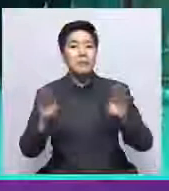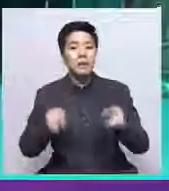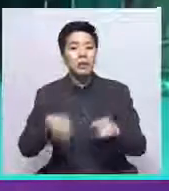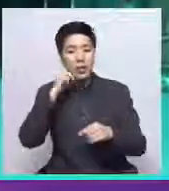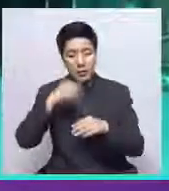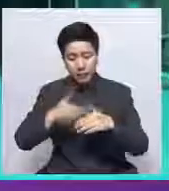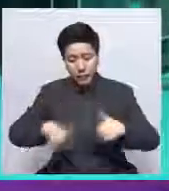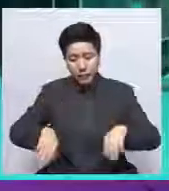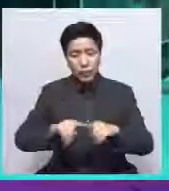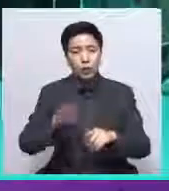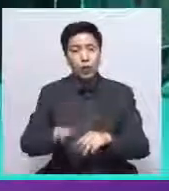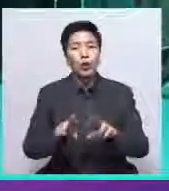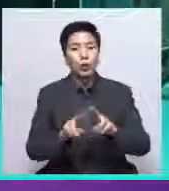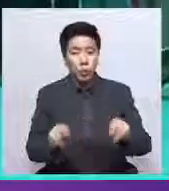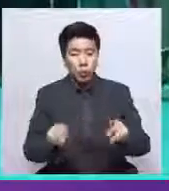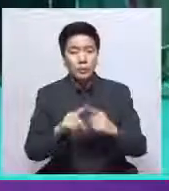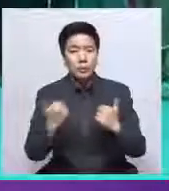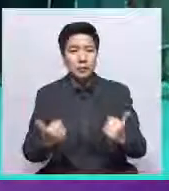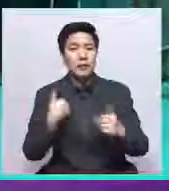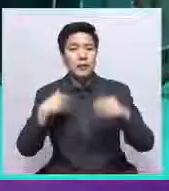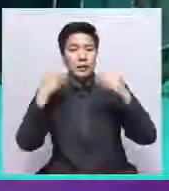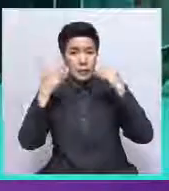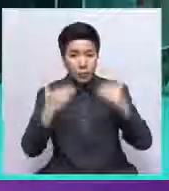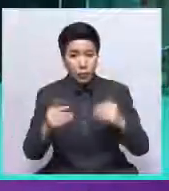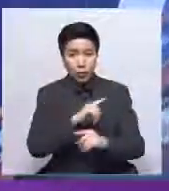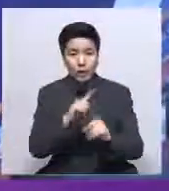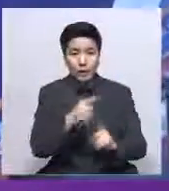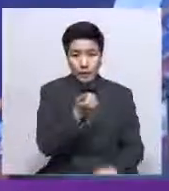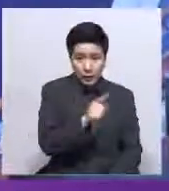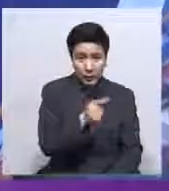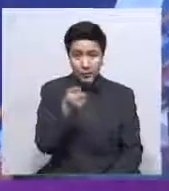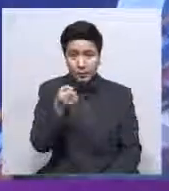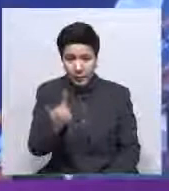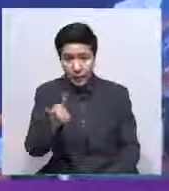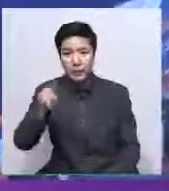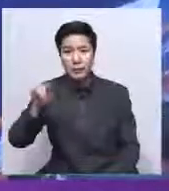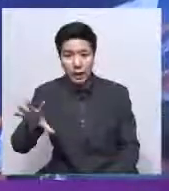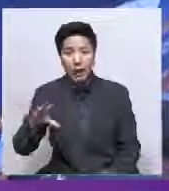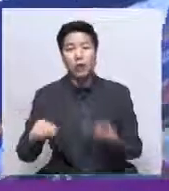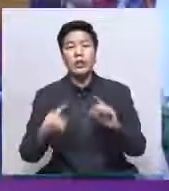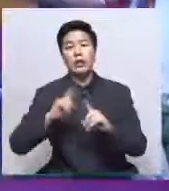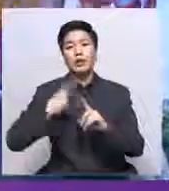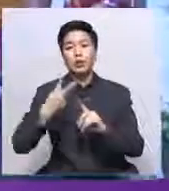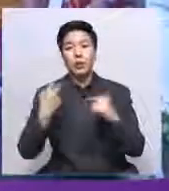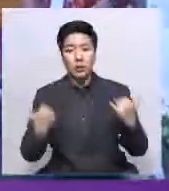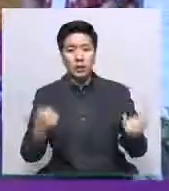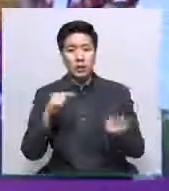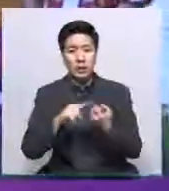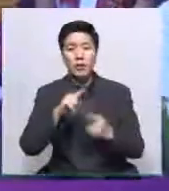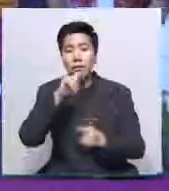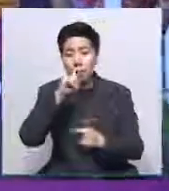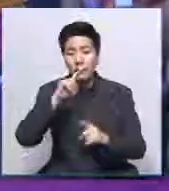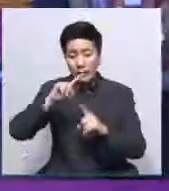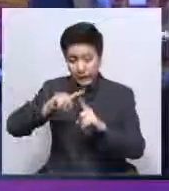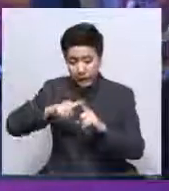ณเขื่อนท่าน้ำนนทบุรีซึ่งกิจกรรมจะมีขึ้นในวันอาทิตย์ที่11 18และ25กุมภาพันธ์และรวมไปถึงวันอ